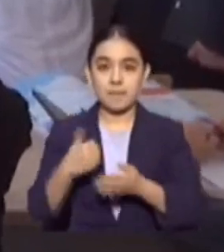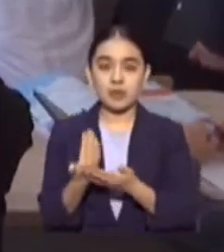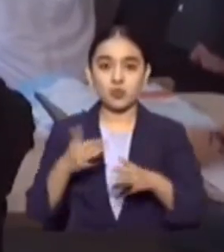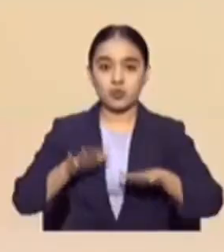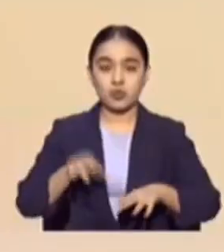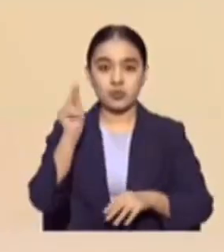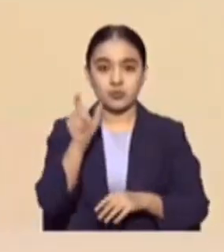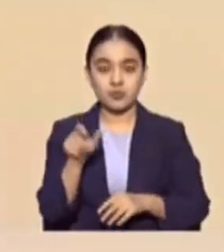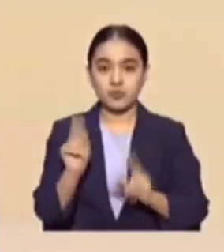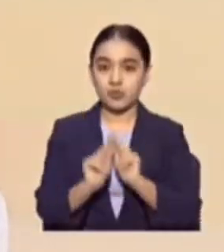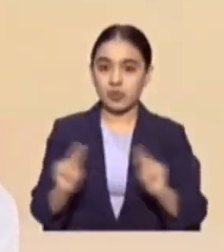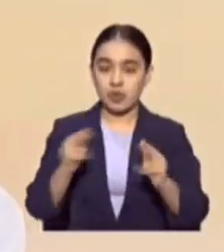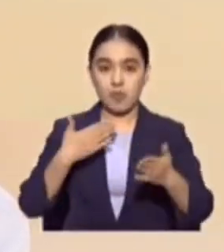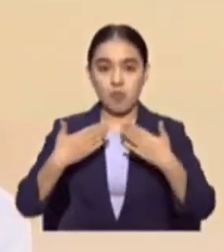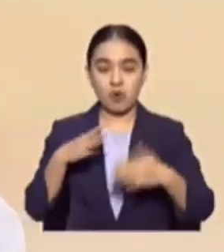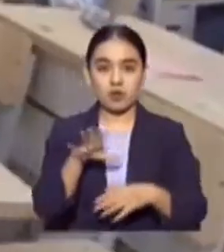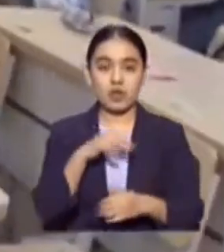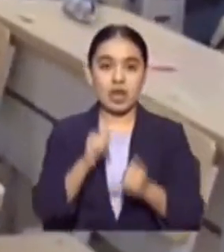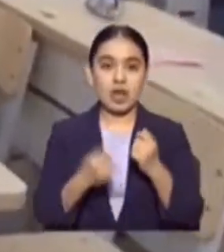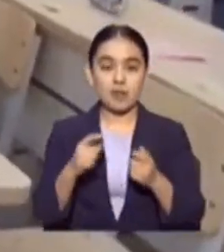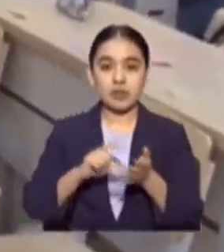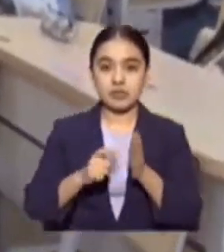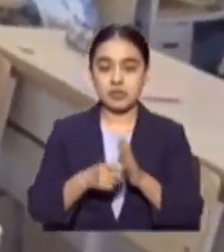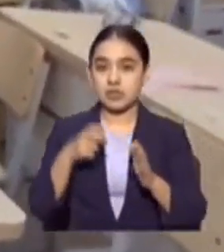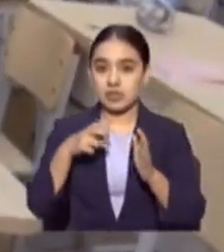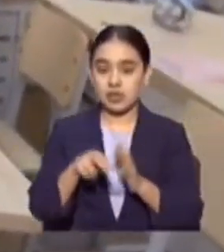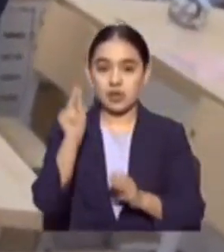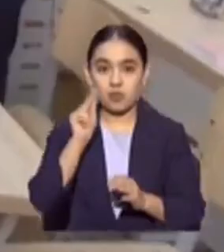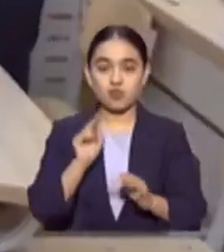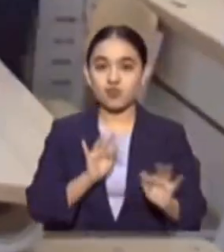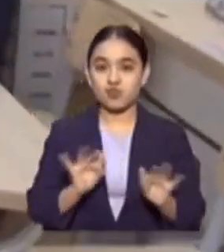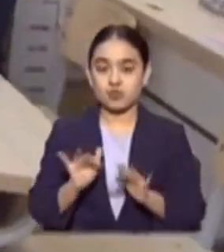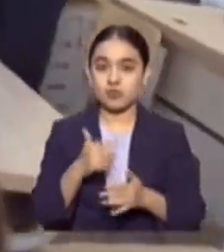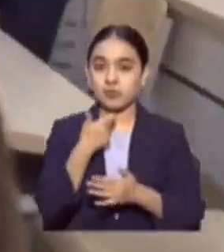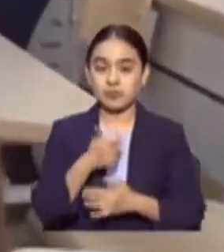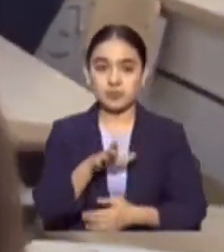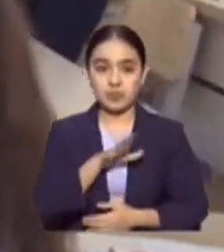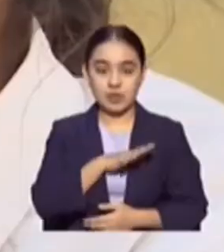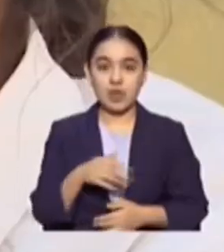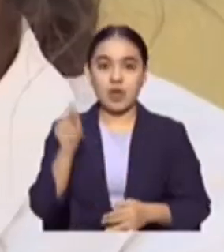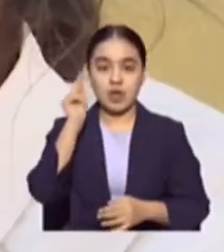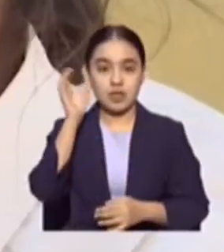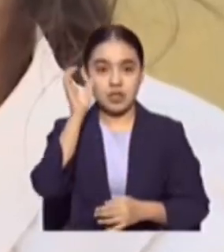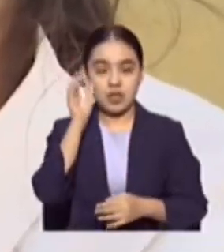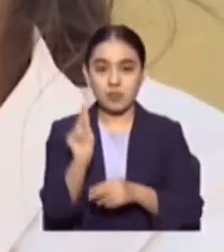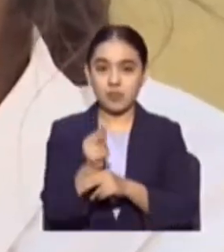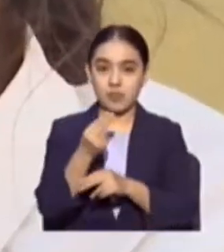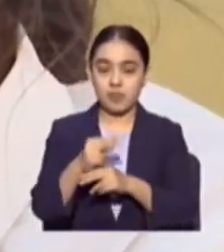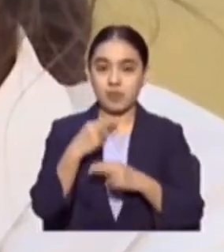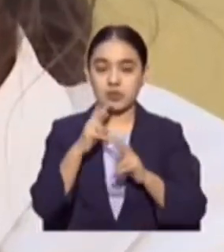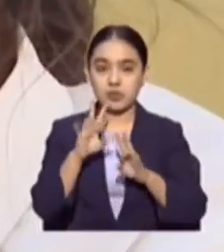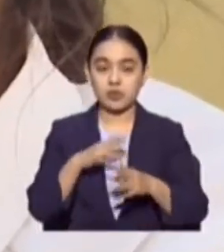yerda o'quvchi va o'qituvchilar bilan muloqot qildi. Har bir sinfxonaga kirib, dars jarayonlarini ko'zdan kechirdi. Ta'lim va tarbiya uyg'unligiga e'tibor